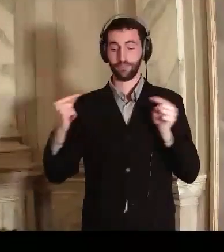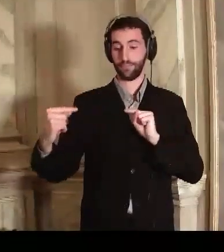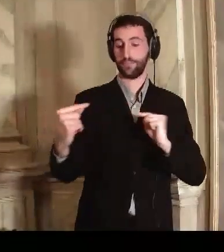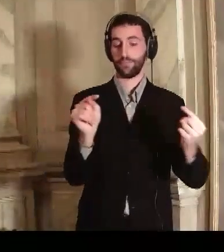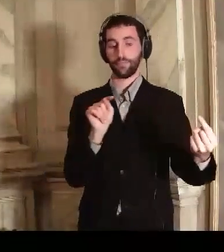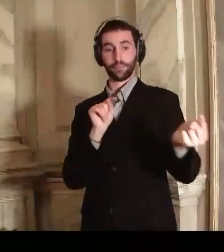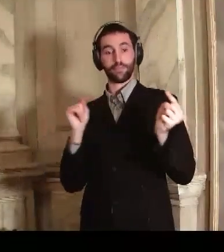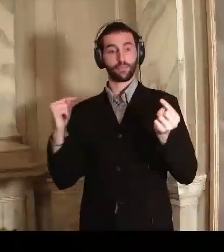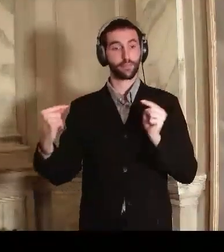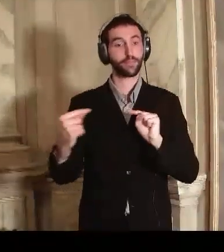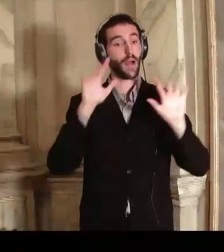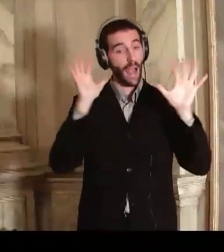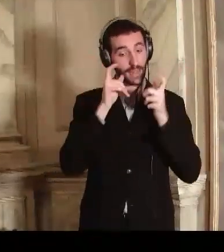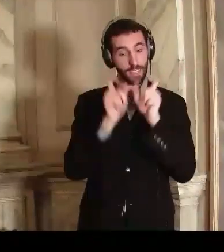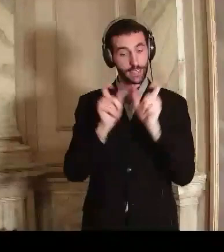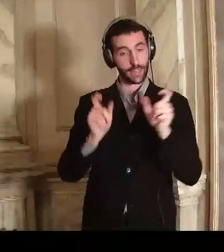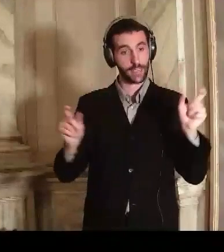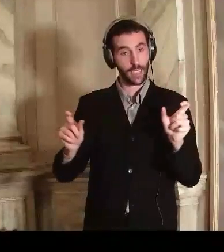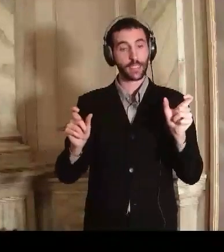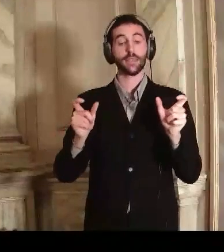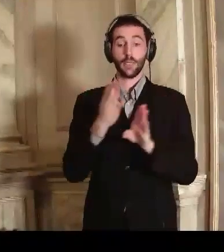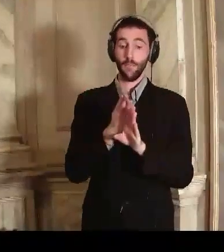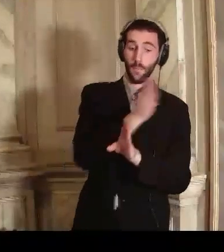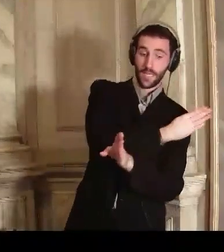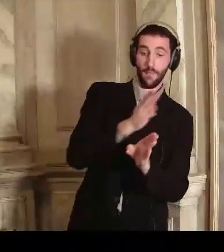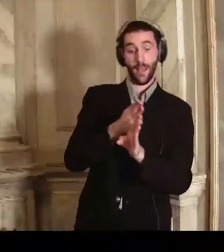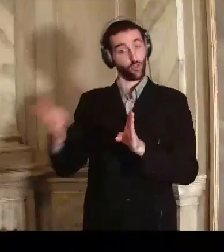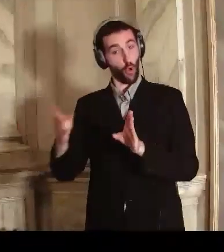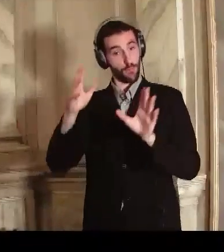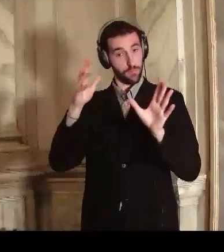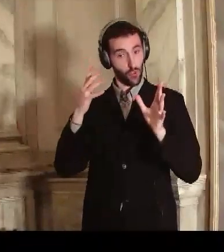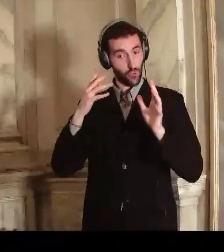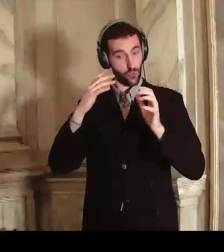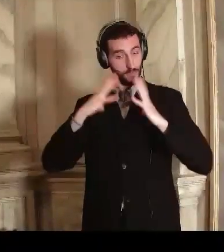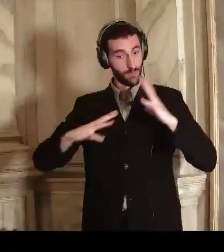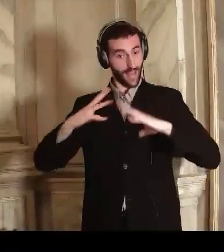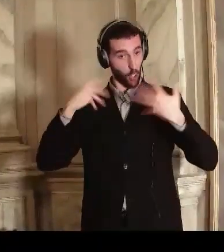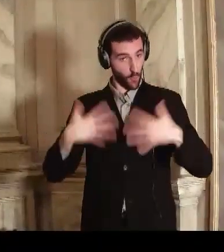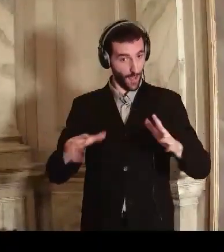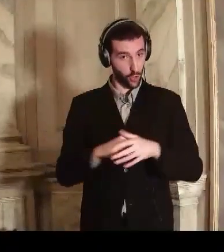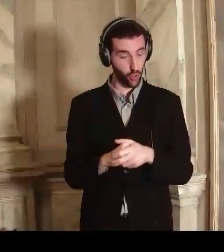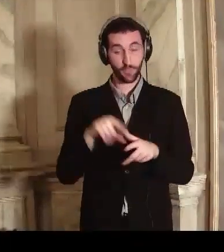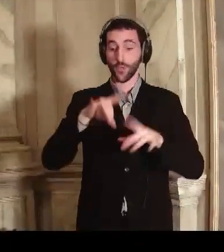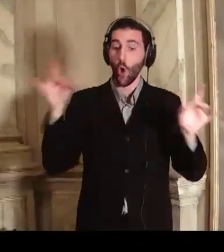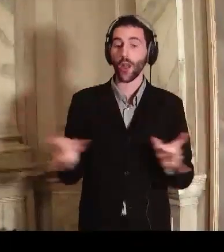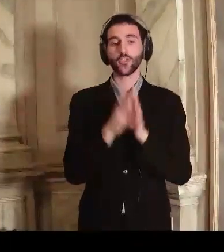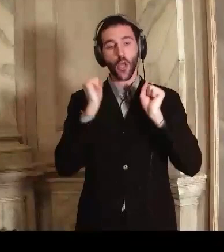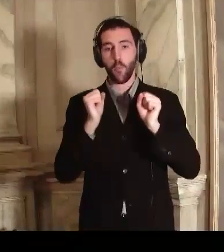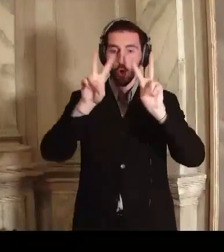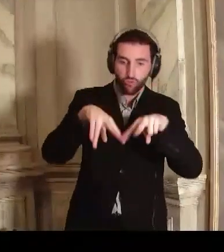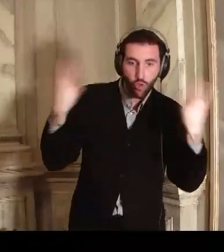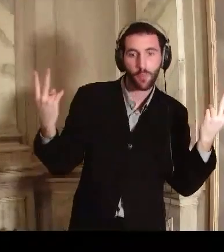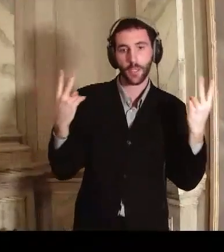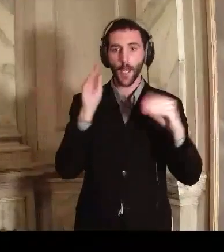spettacoli, consentono di indagare il loro lavoro e la loro visione artistica. Sono un'occasione di scoperta e approfondimento. Nel